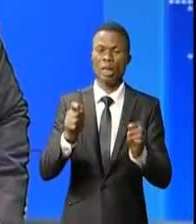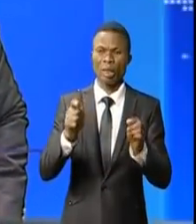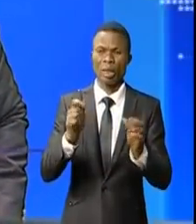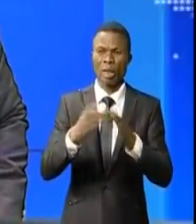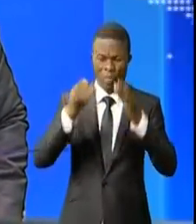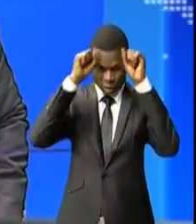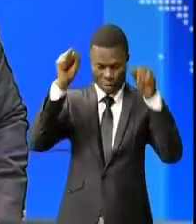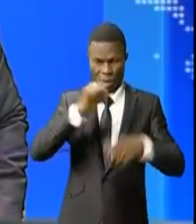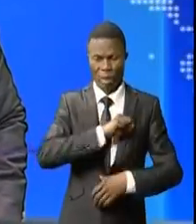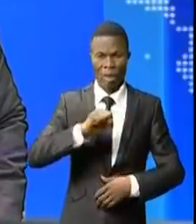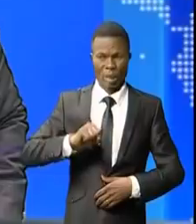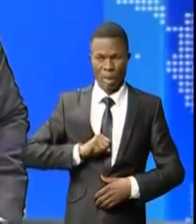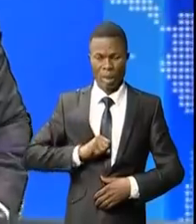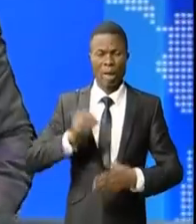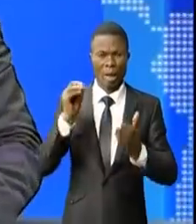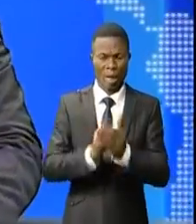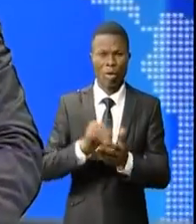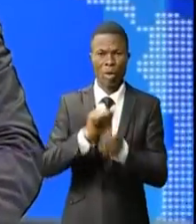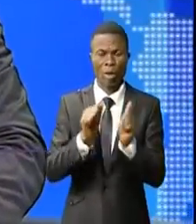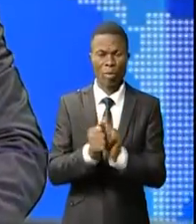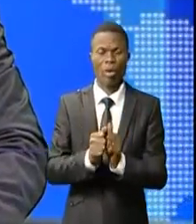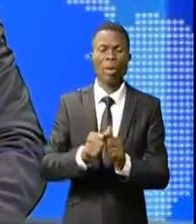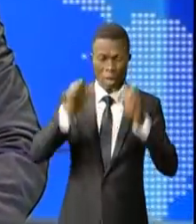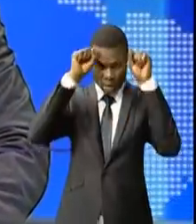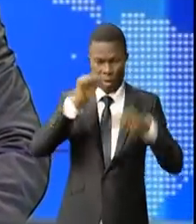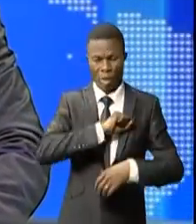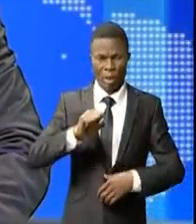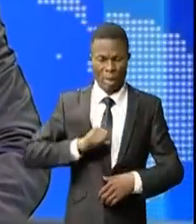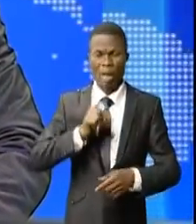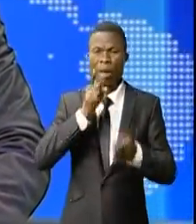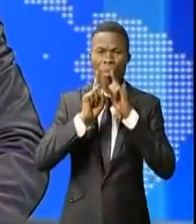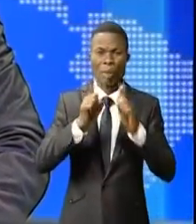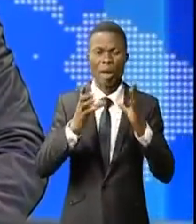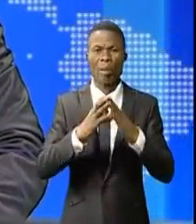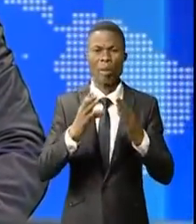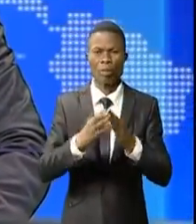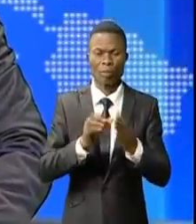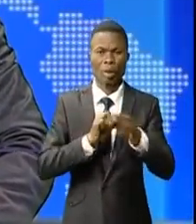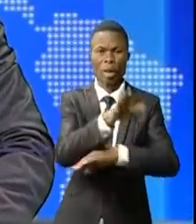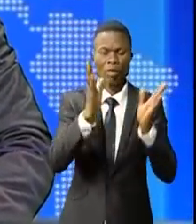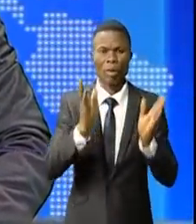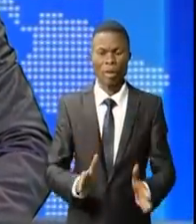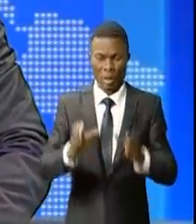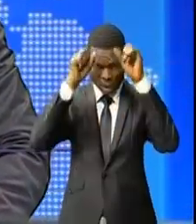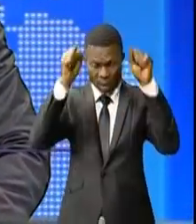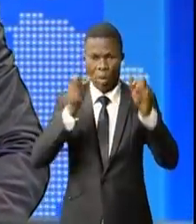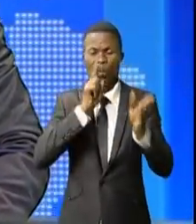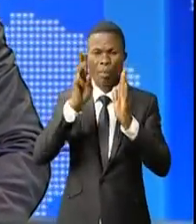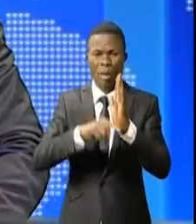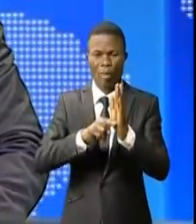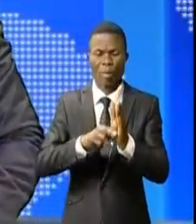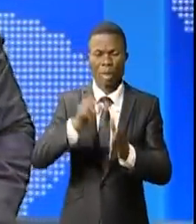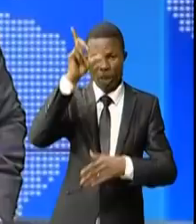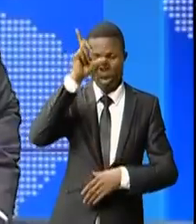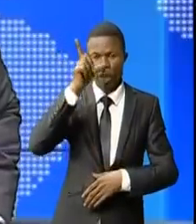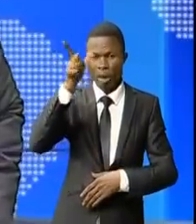le président du Sénat. Et dans un autre chapitre, Modeste Bahati Lukwebo s'est entretenu avec l'envoyé spécial du président du Parlement libyen